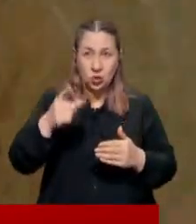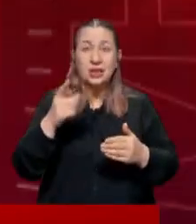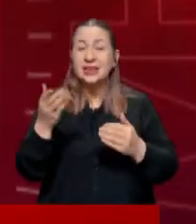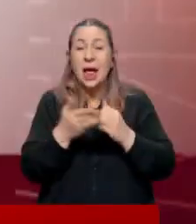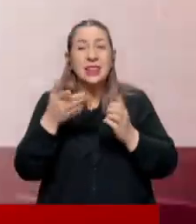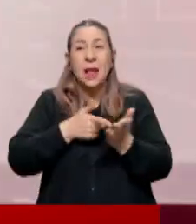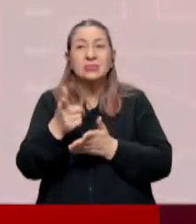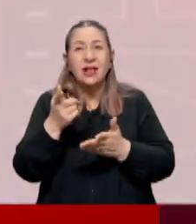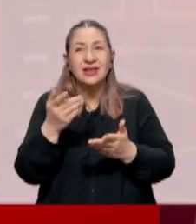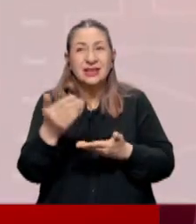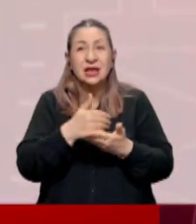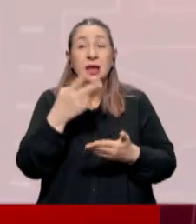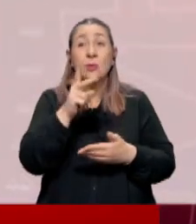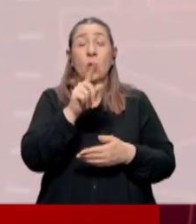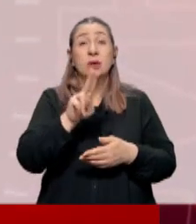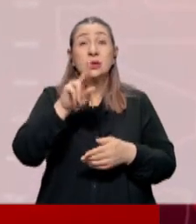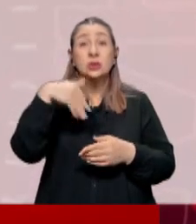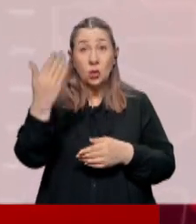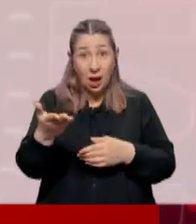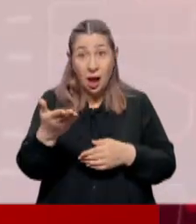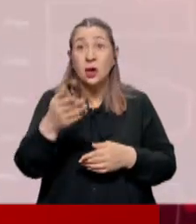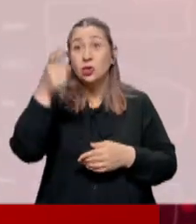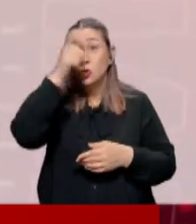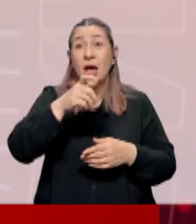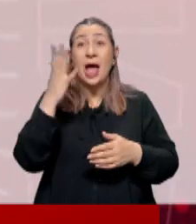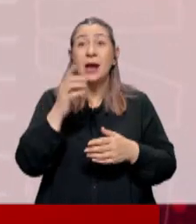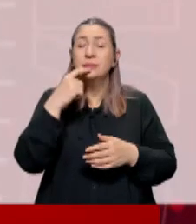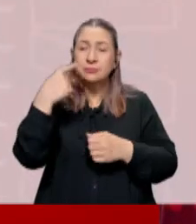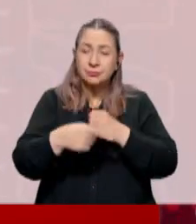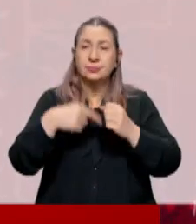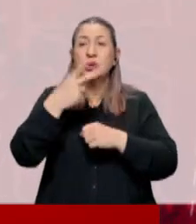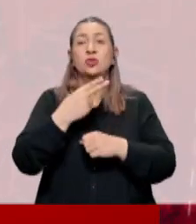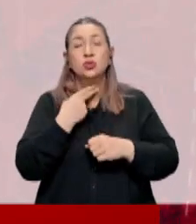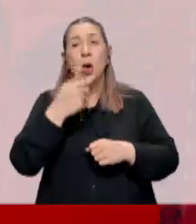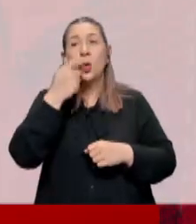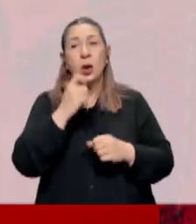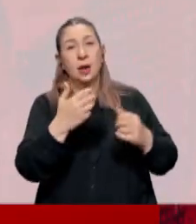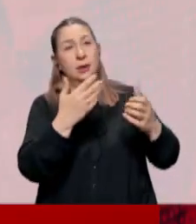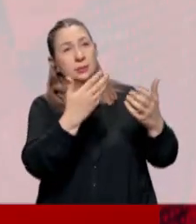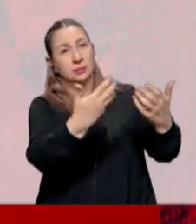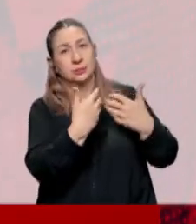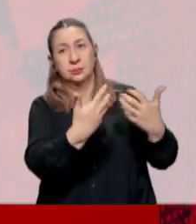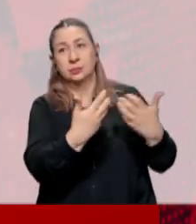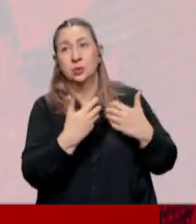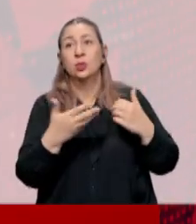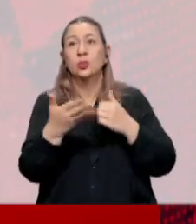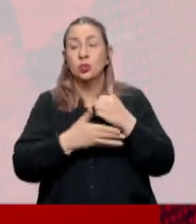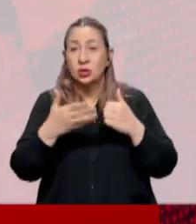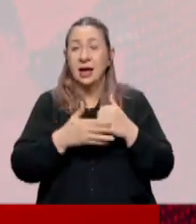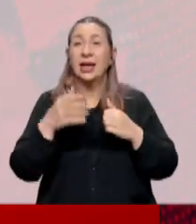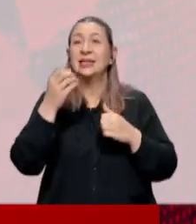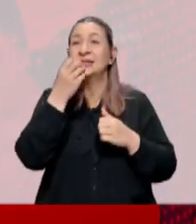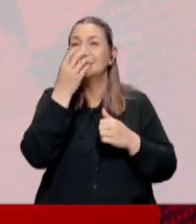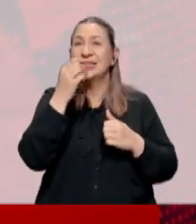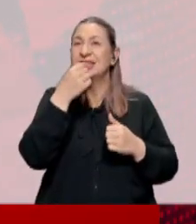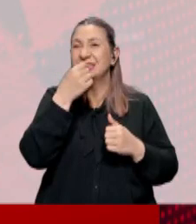verilerine göre 2017 yılından sonra Türkiye her geçen yıl Rusya ve Ukrayna'ya buğday ve ayçiçeğinde daha